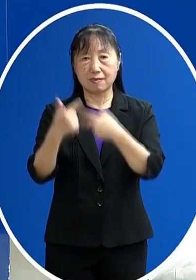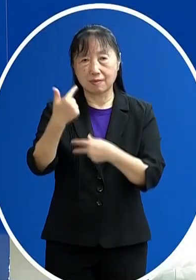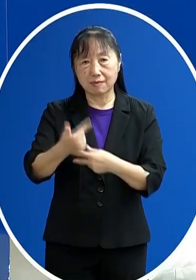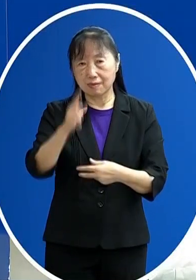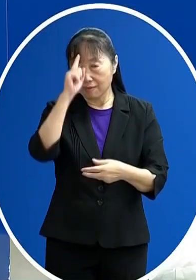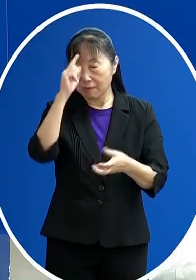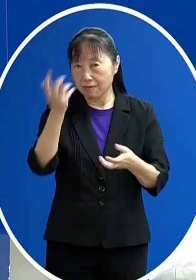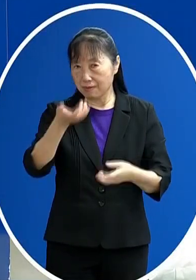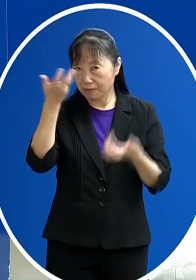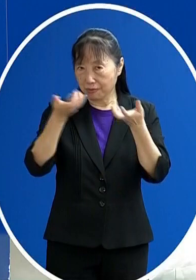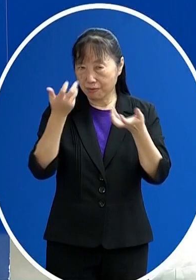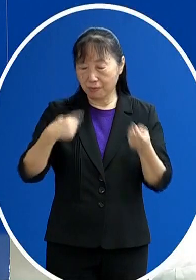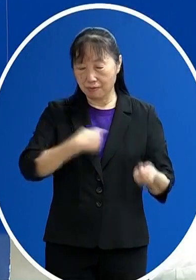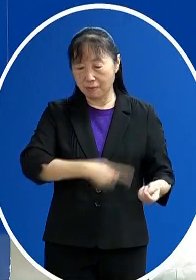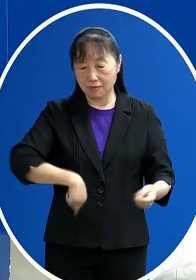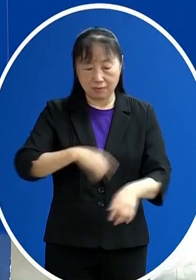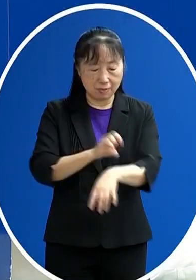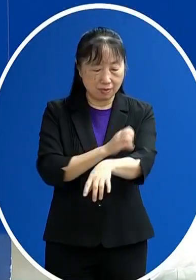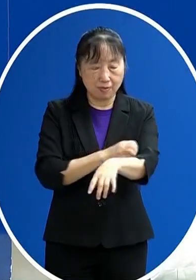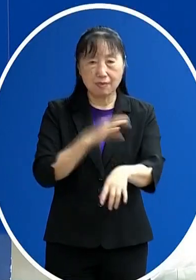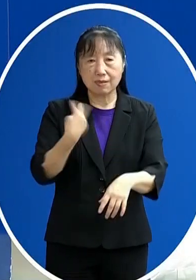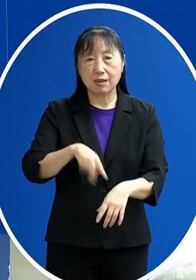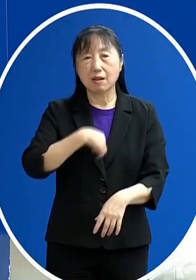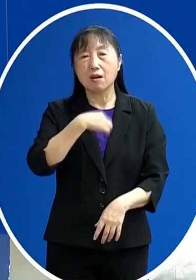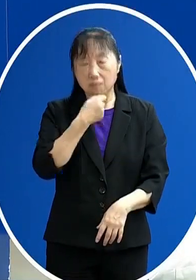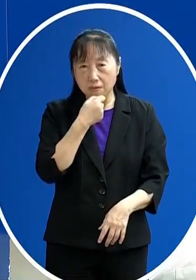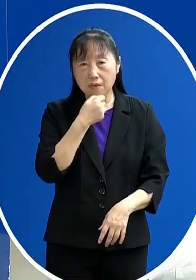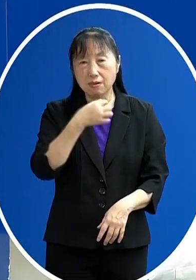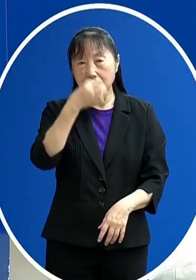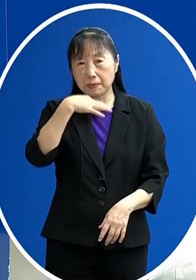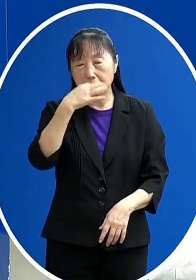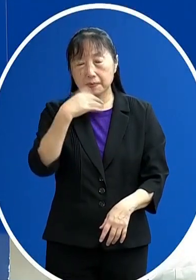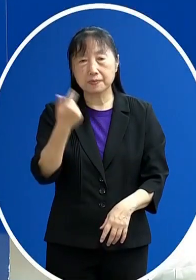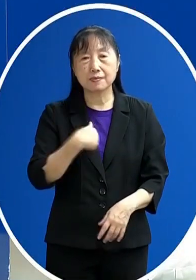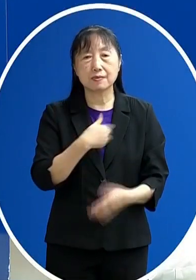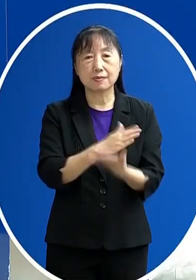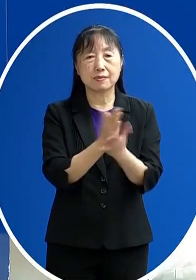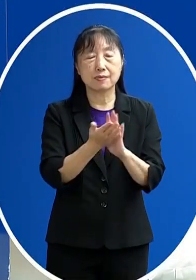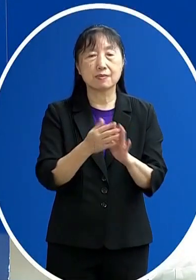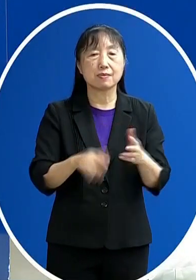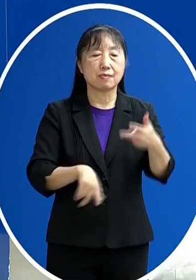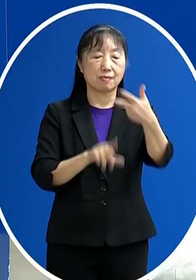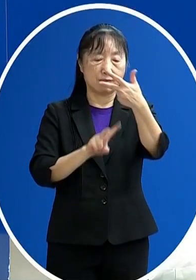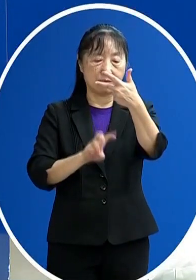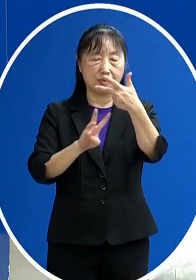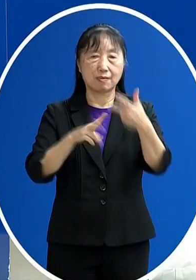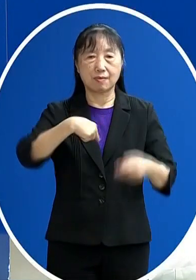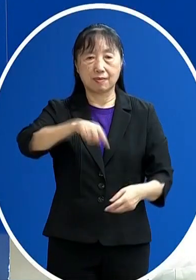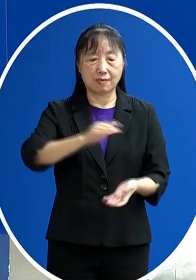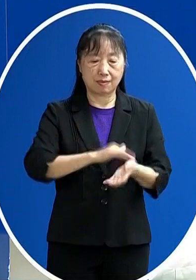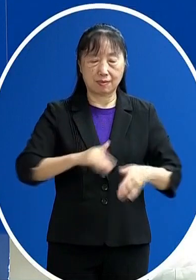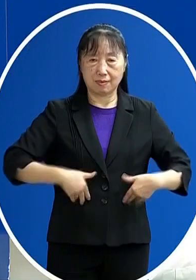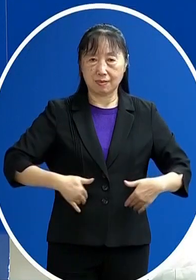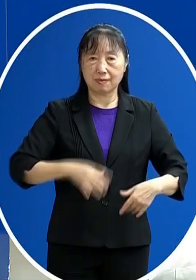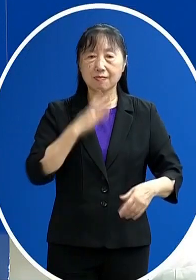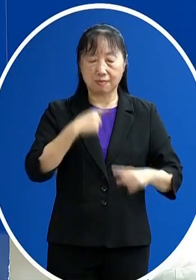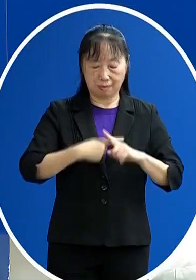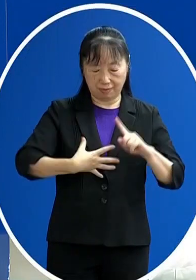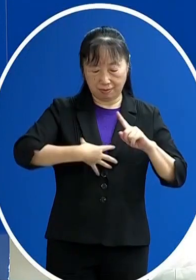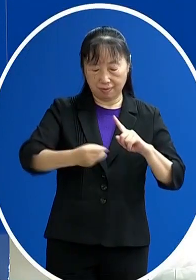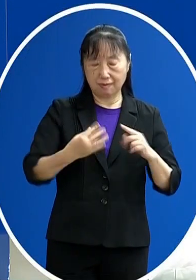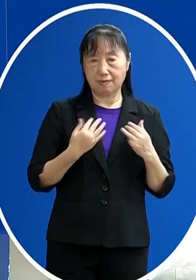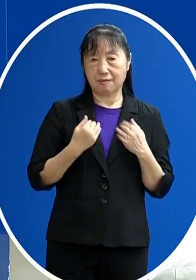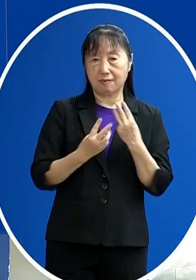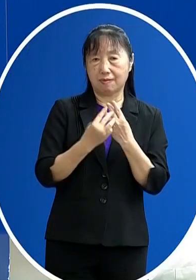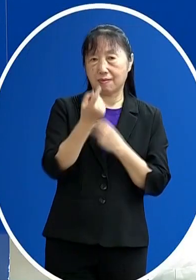发烧、全身皮疹、咳嗽、流鼻水的症状，在二十三号前往急诊 ，X 光有显示轻微的肺炎，那